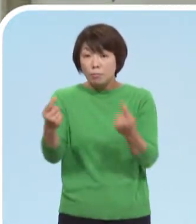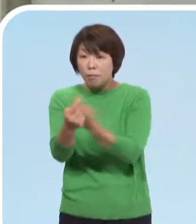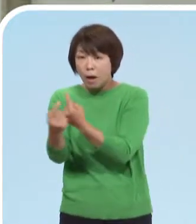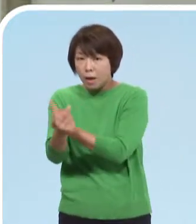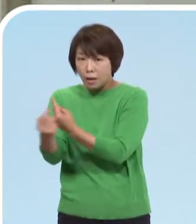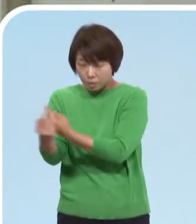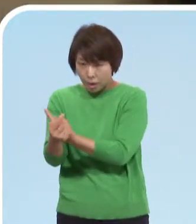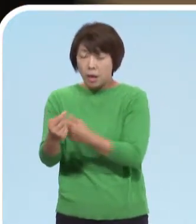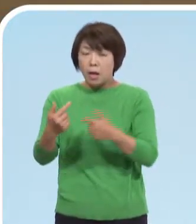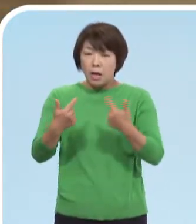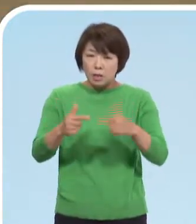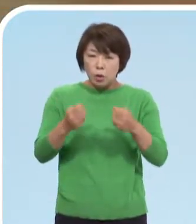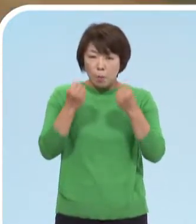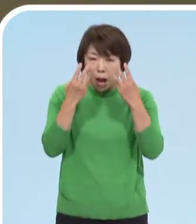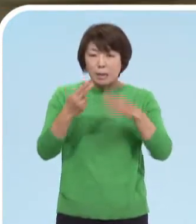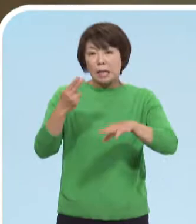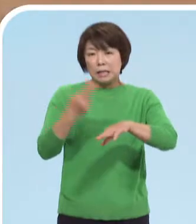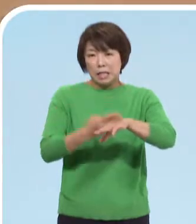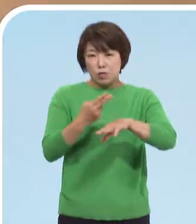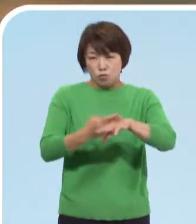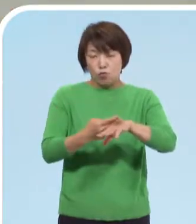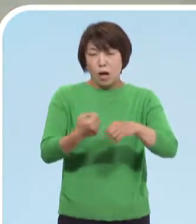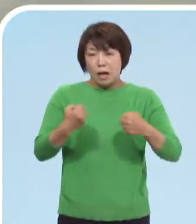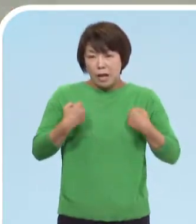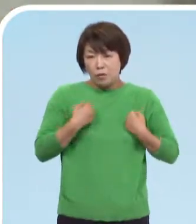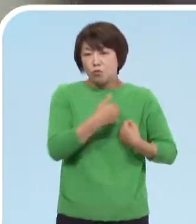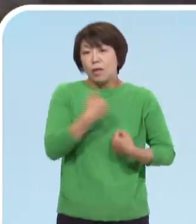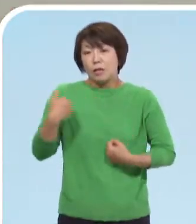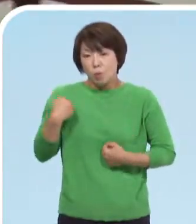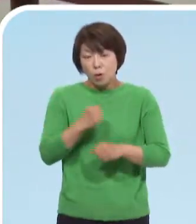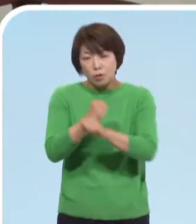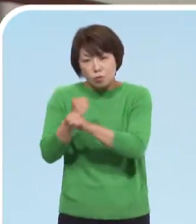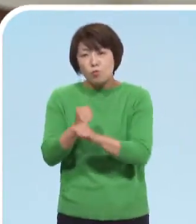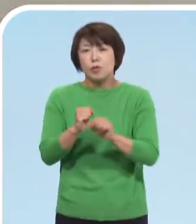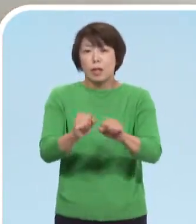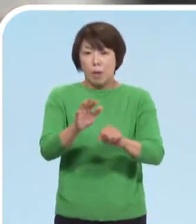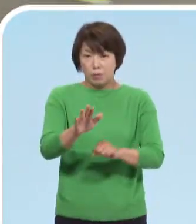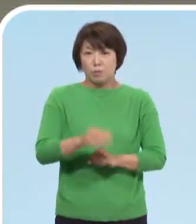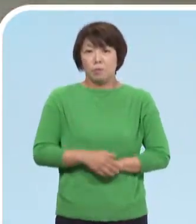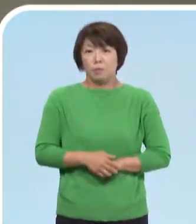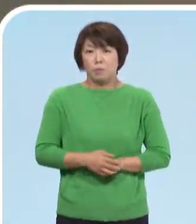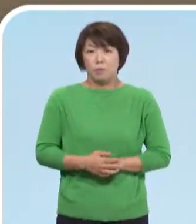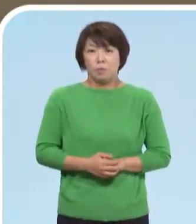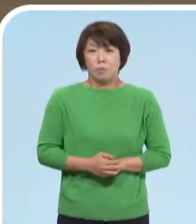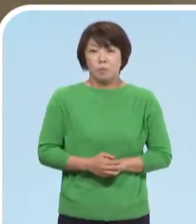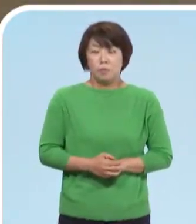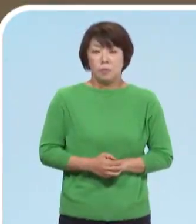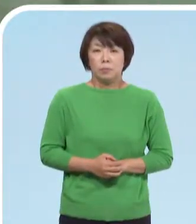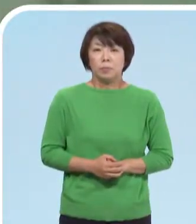て常に最先端の技の練習ができるよう工夫しているんです。